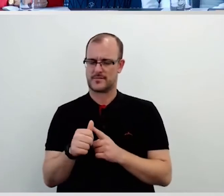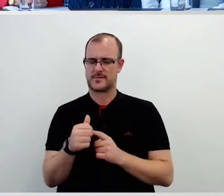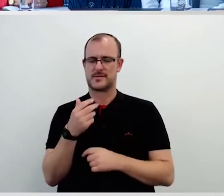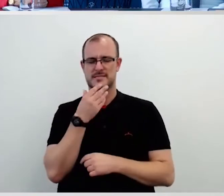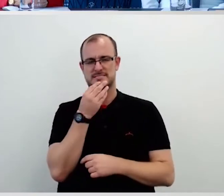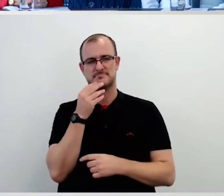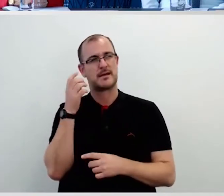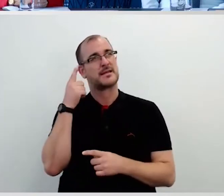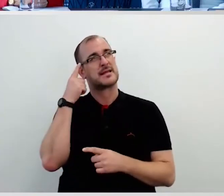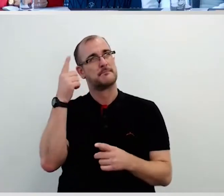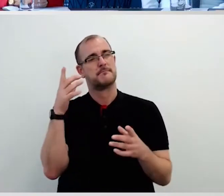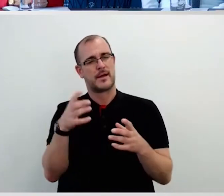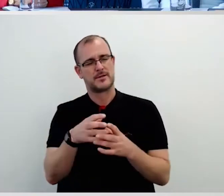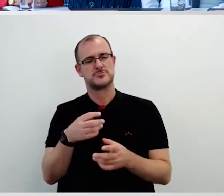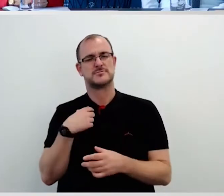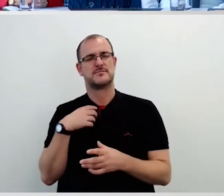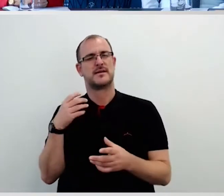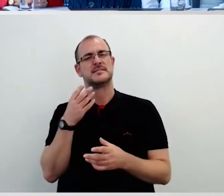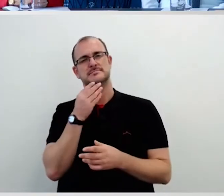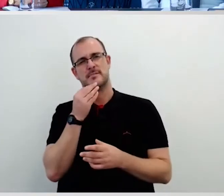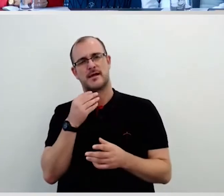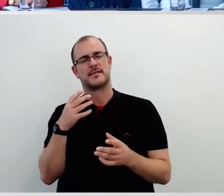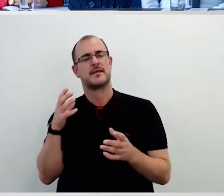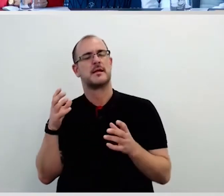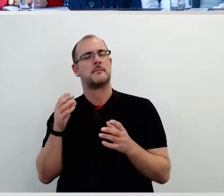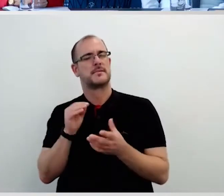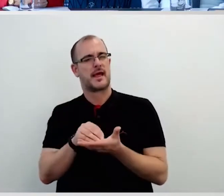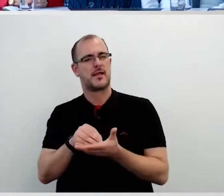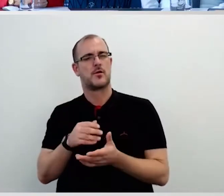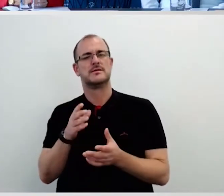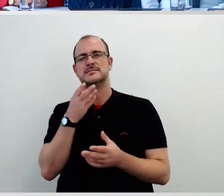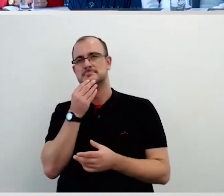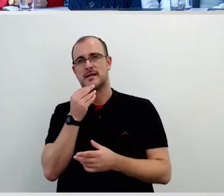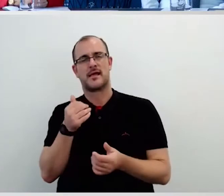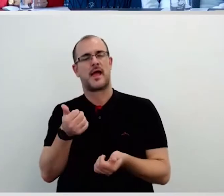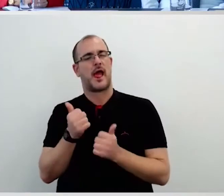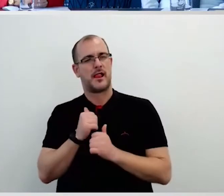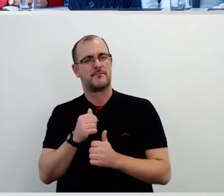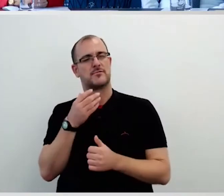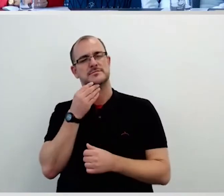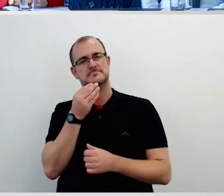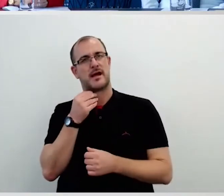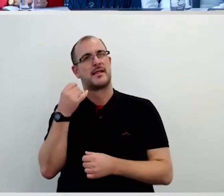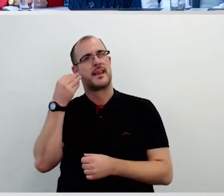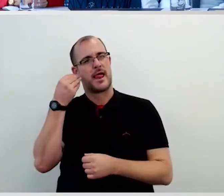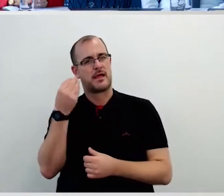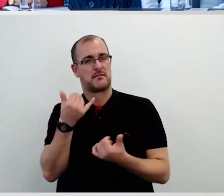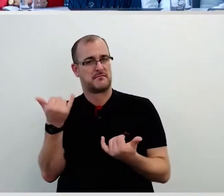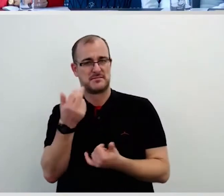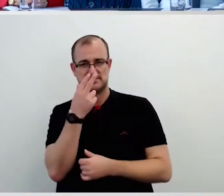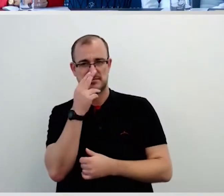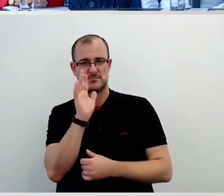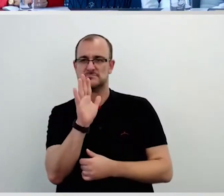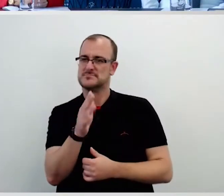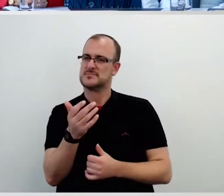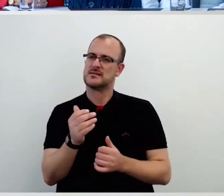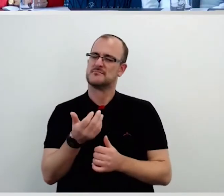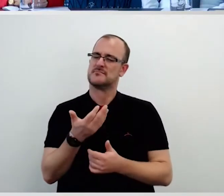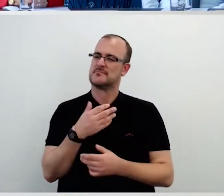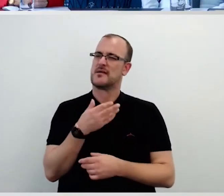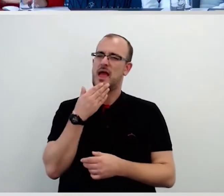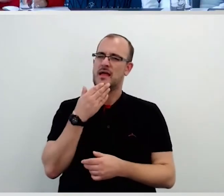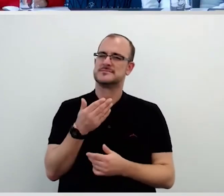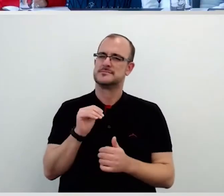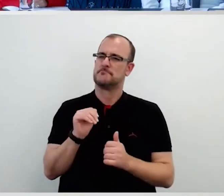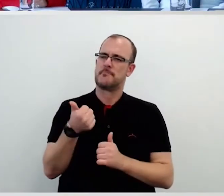smarte Gemeinschaft, smarte Beteiligung, smarte Helfer, smartes Lernen. Wie sieht's aus? Wo engagieren sich denn die Hessinnen und Hessen